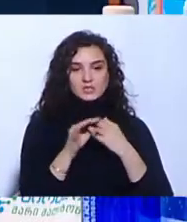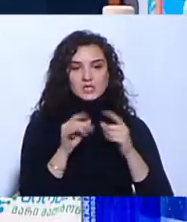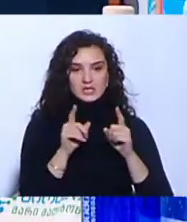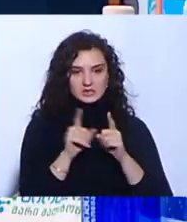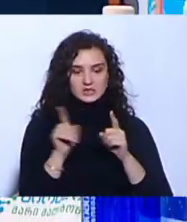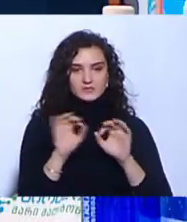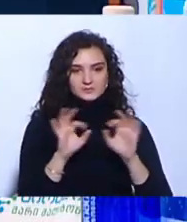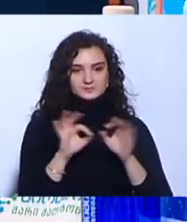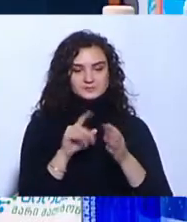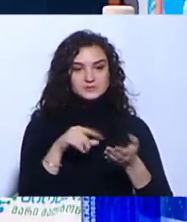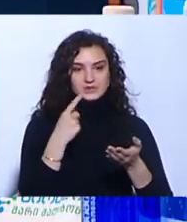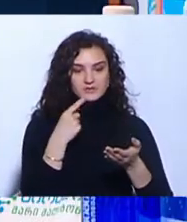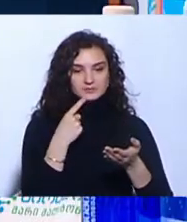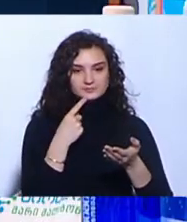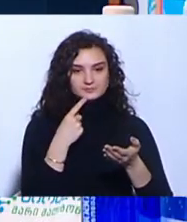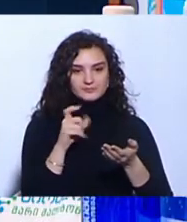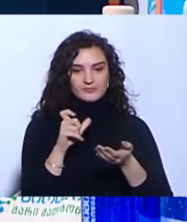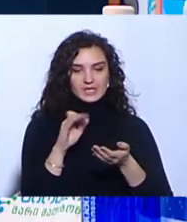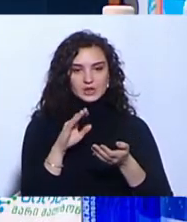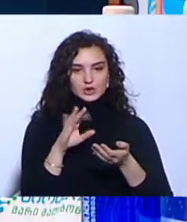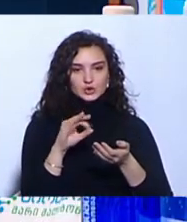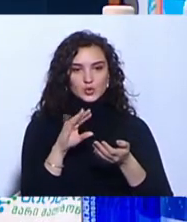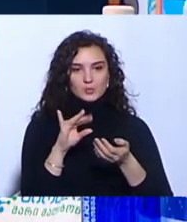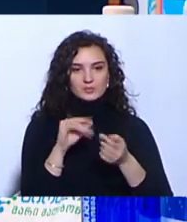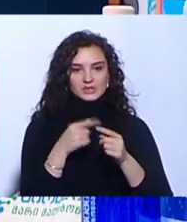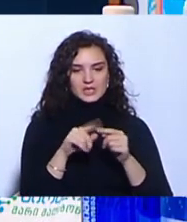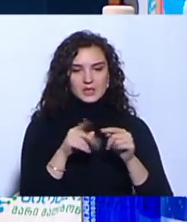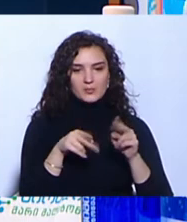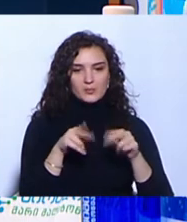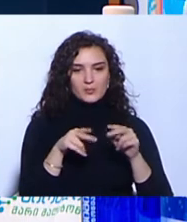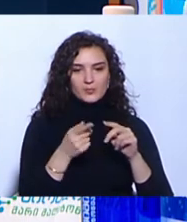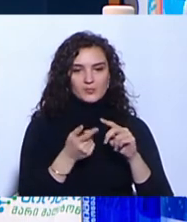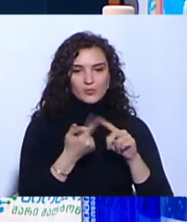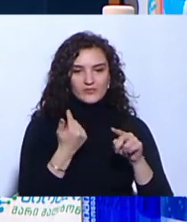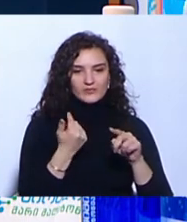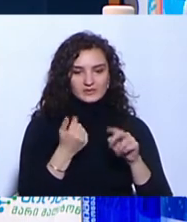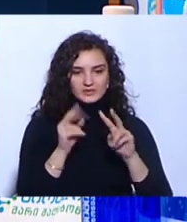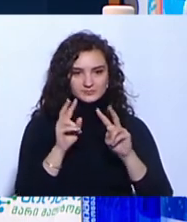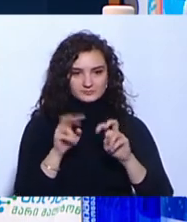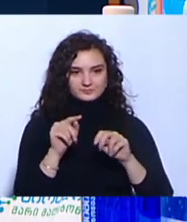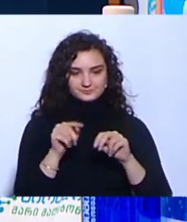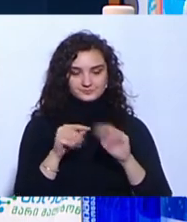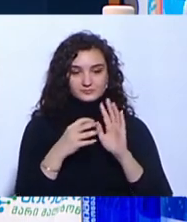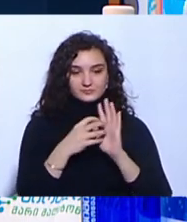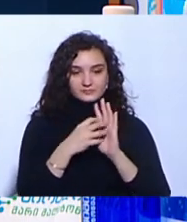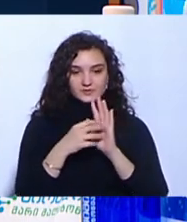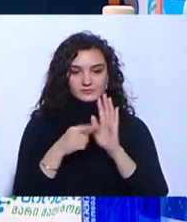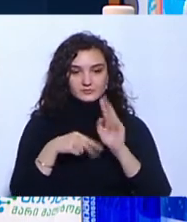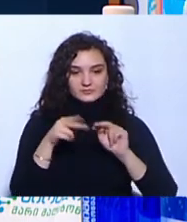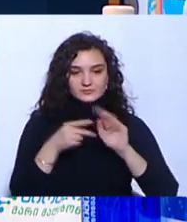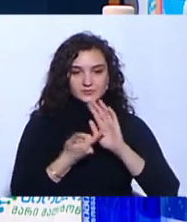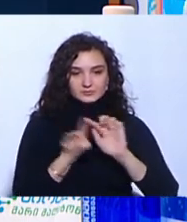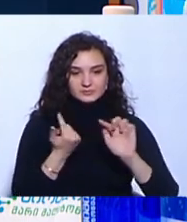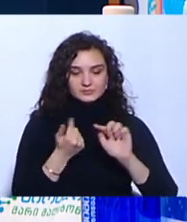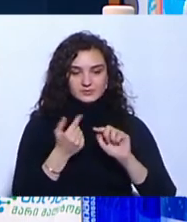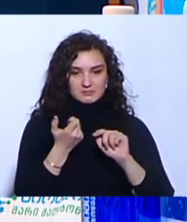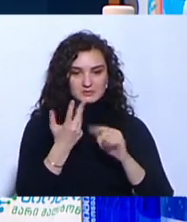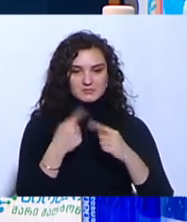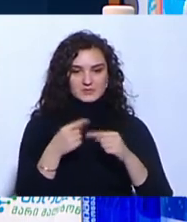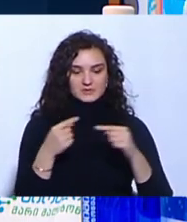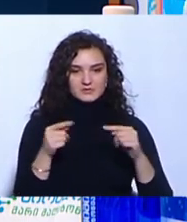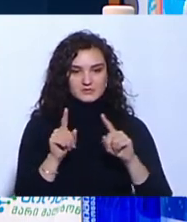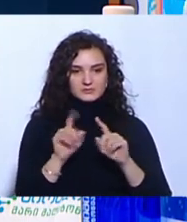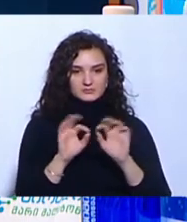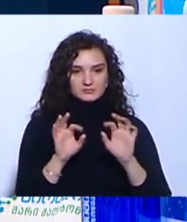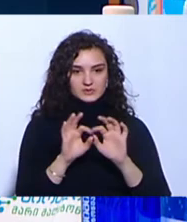ასევე აღნიშნა ექტომია, ანუ მოკვეთას ნიშნავს და მან ლიმფური კვანძების მოკვეთის რამდენიმე ვერსია